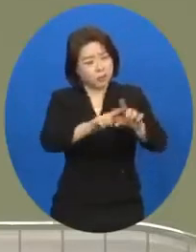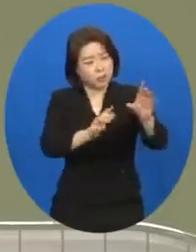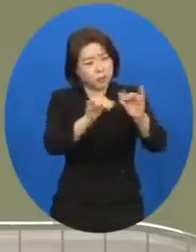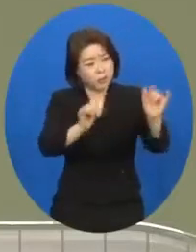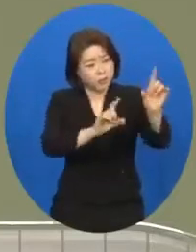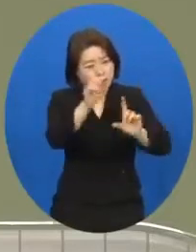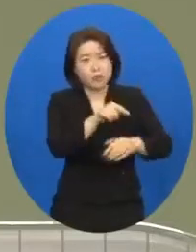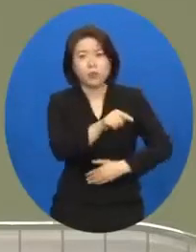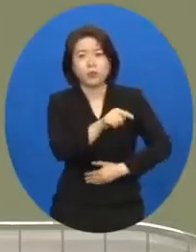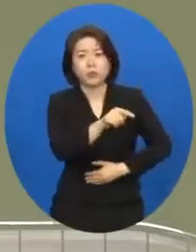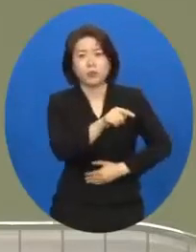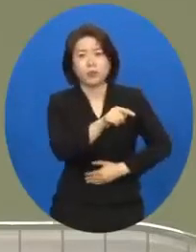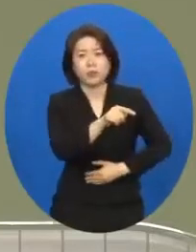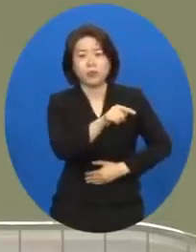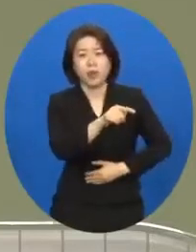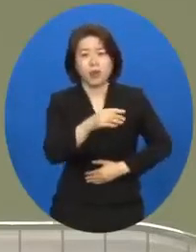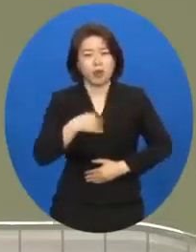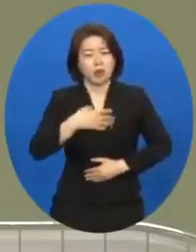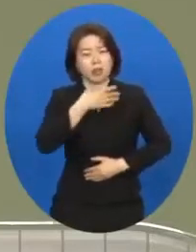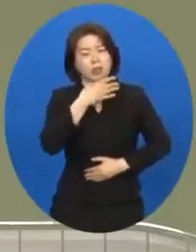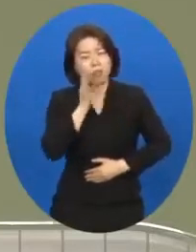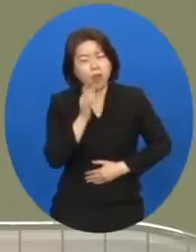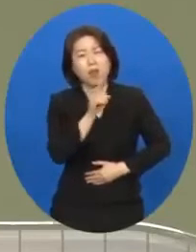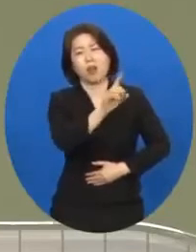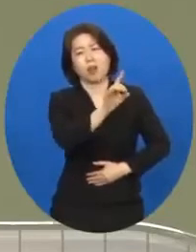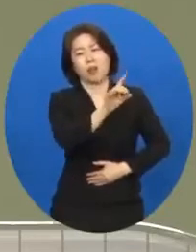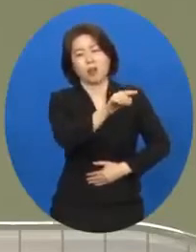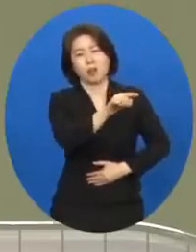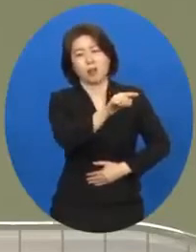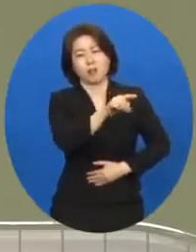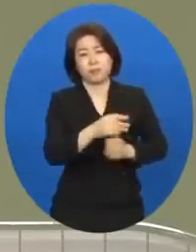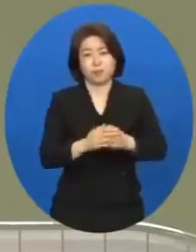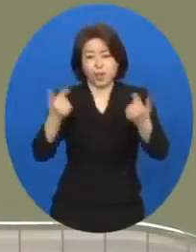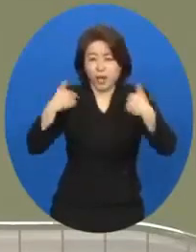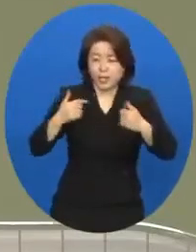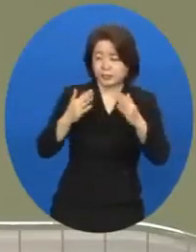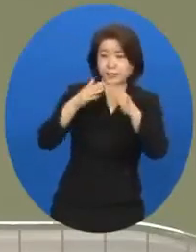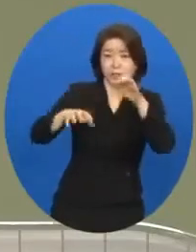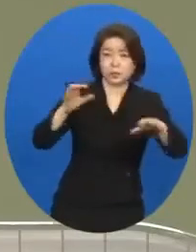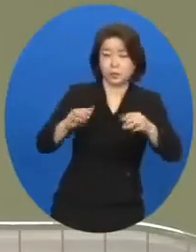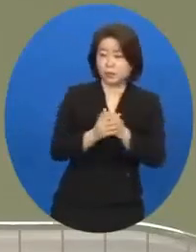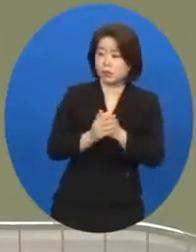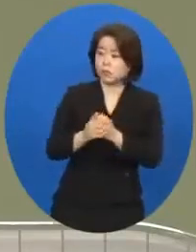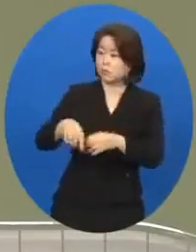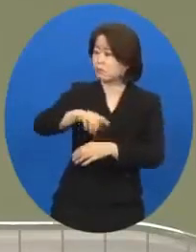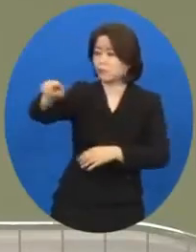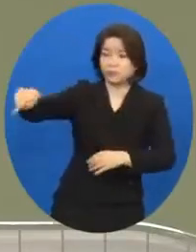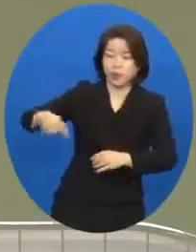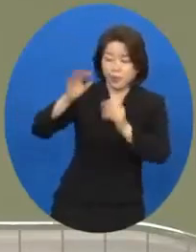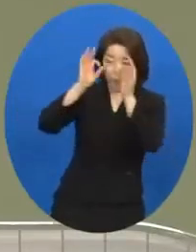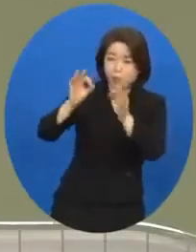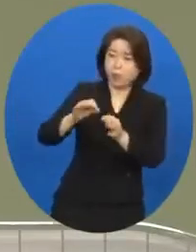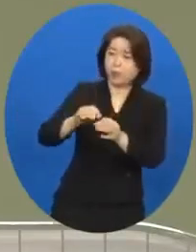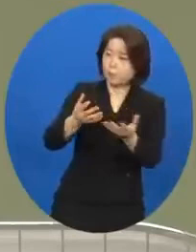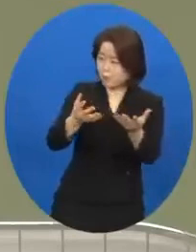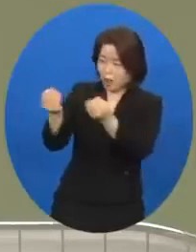사람이야? 아주 나이 늙은 노인 한 사람, 늘 동네에서 볼 수 있는 그런 아주 평범한 노인